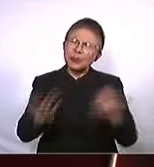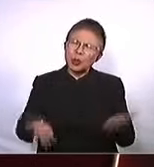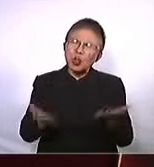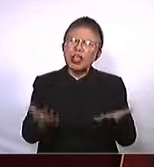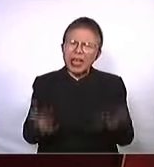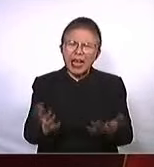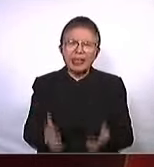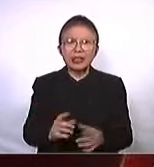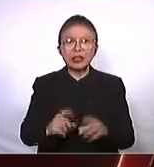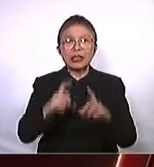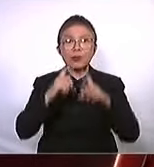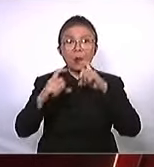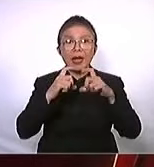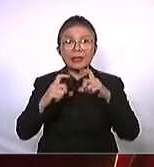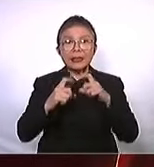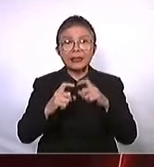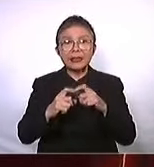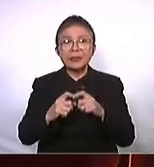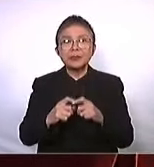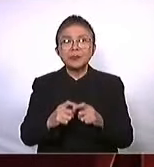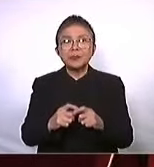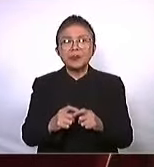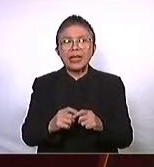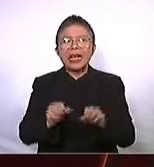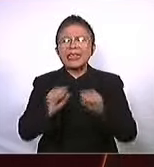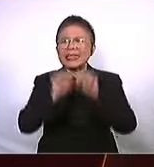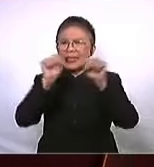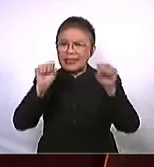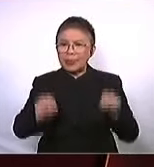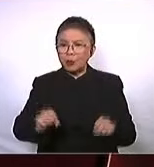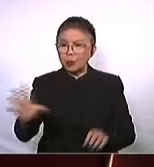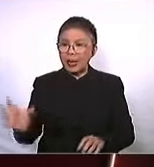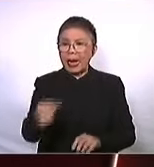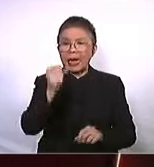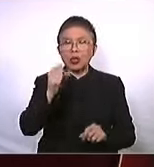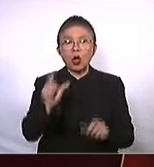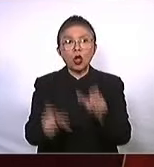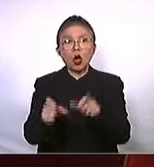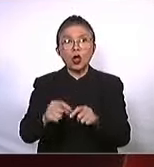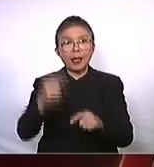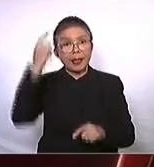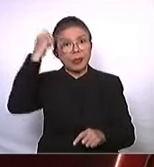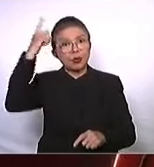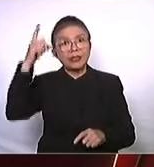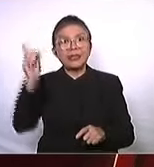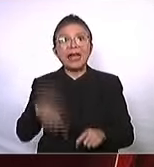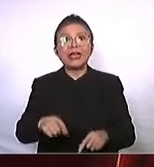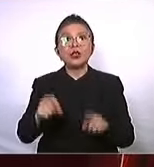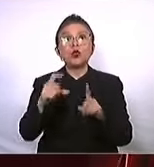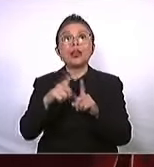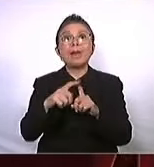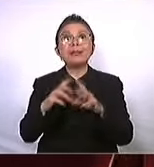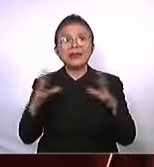kalau diplomasinya selama tidak jalan, saya kira sistem rekrutmen diplomat sekarang ini harus ditinjau